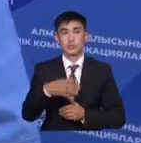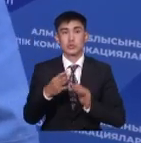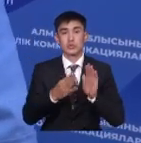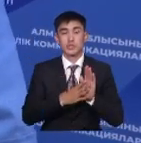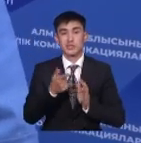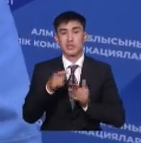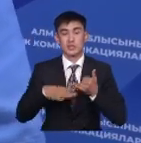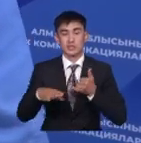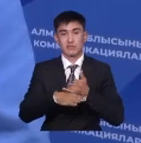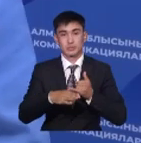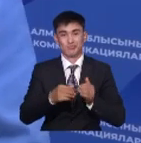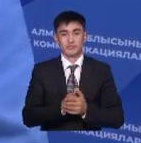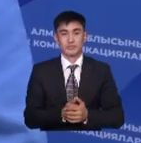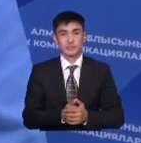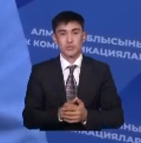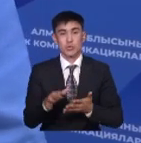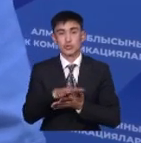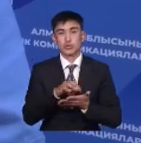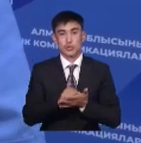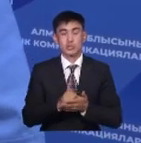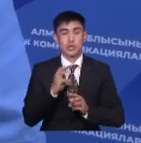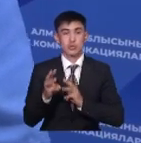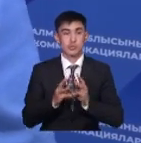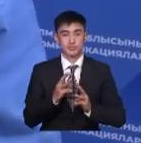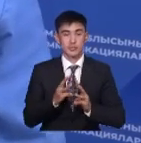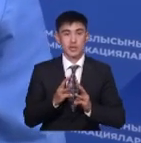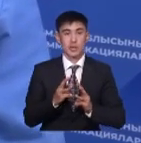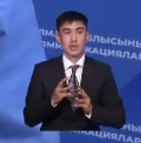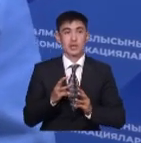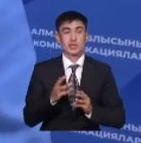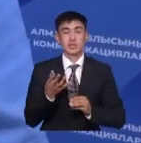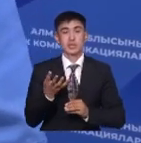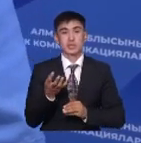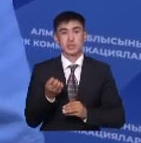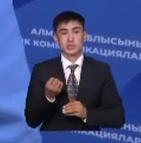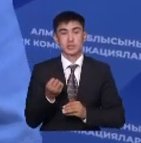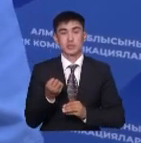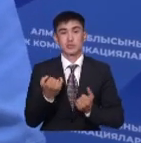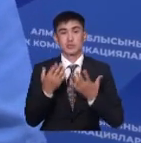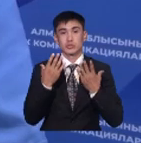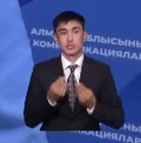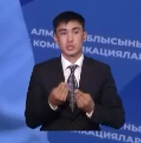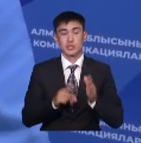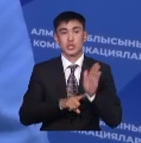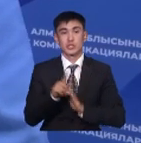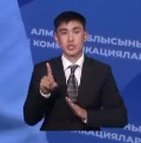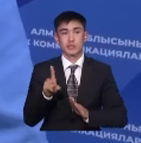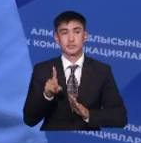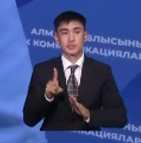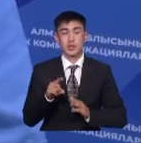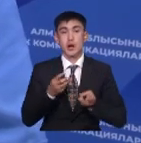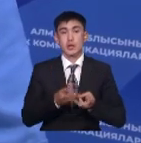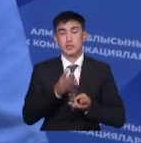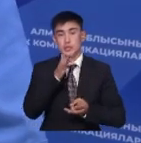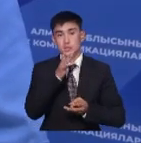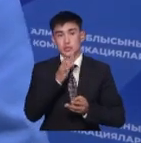1549 гектаров уничтожено огнем. Вместе с этим, значит, на сегодняшний день с начала